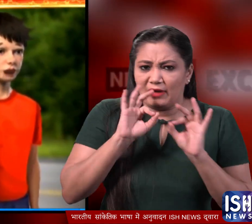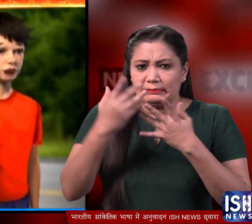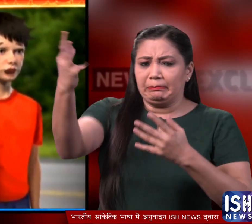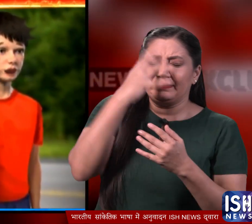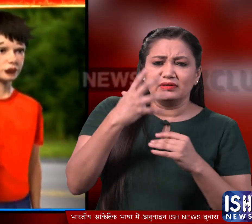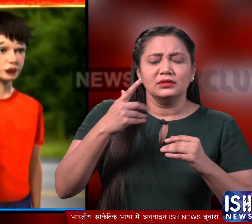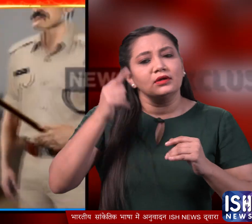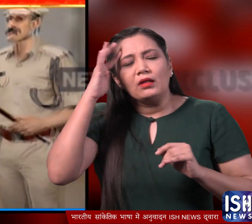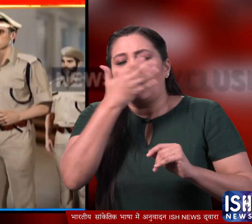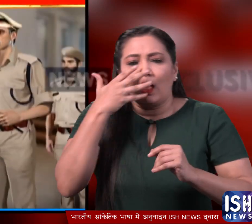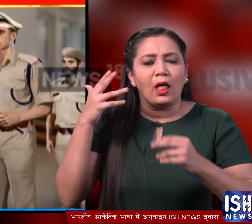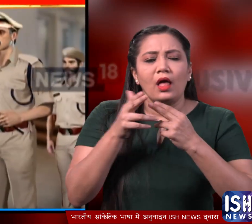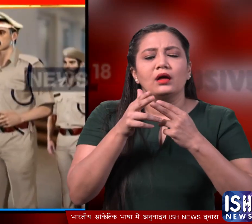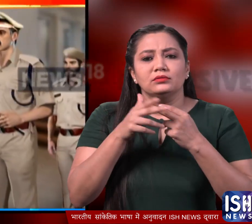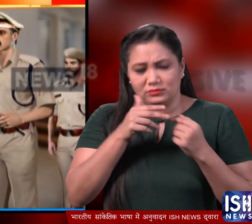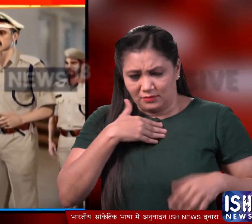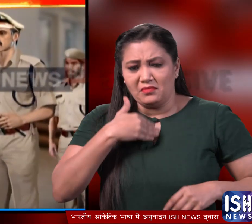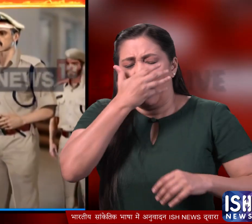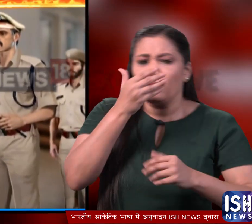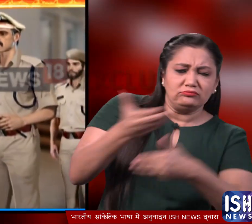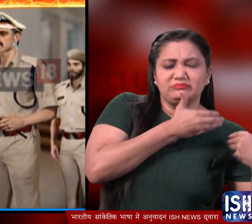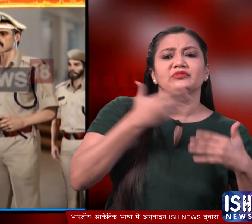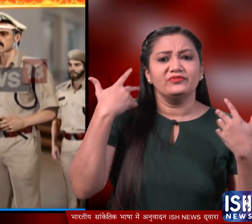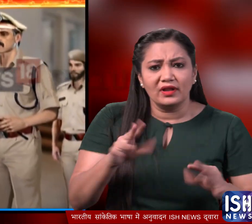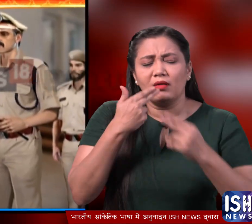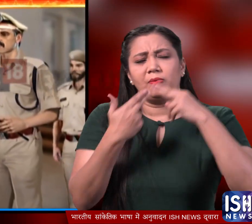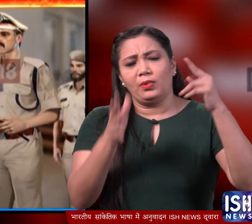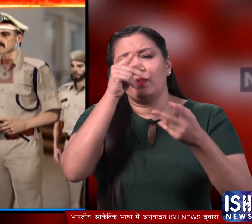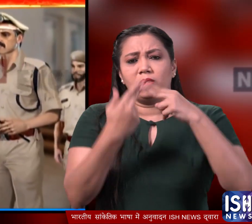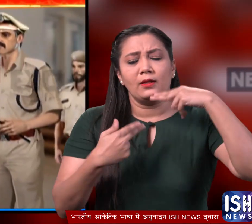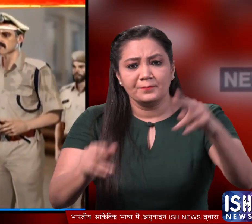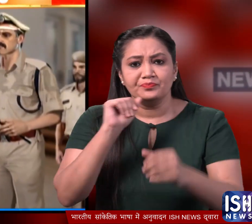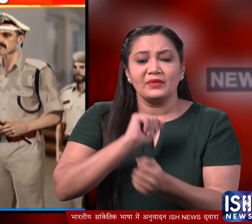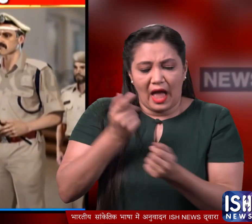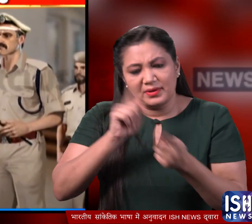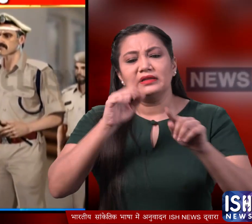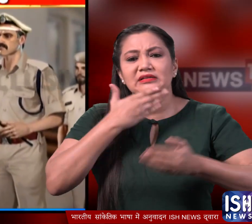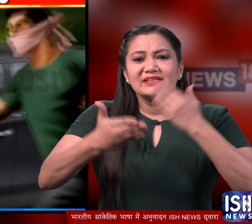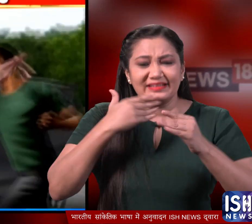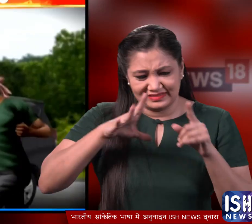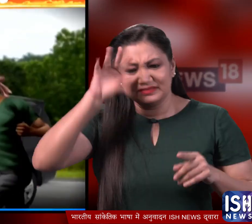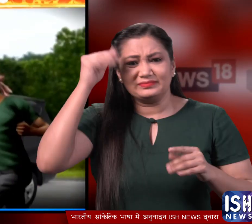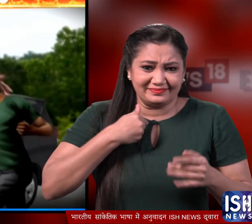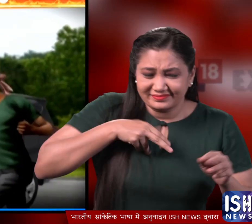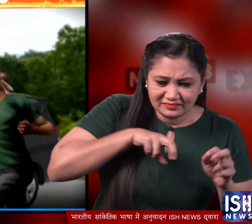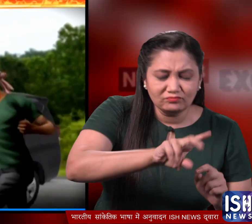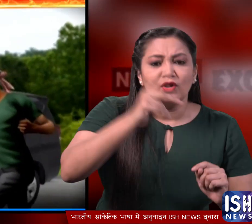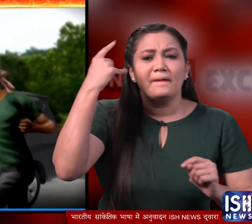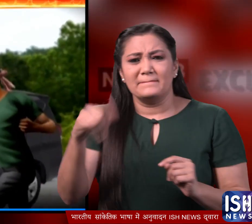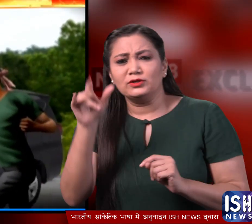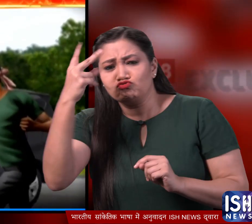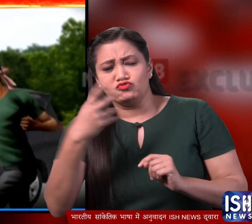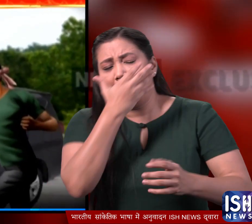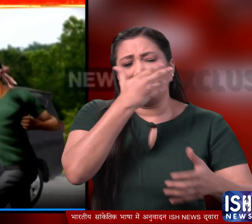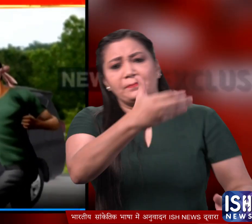لگا تو اس نے اپنے اپرہن کی جھوٹی کہانی گڑھ ڈالی پوچھتاش میں چھاتر نے پولیس کو بتایا کہ کوچنگ سنٹر جاتے وقت دو بدماشوں نے اسے